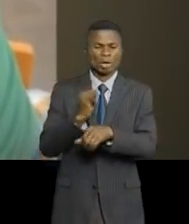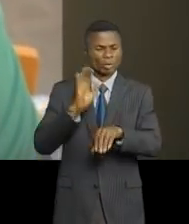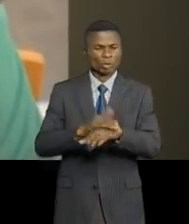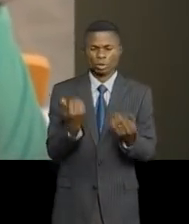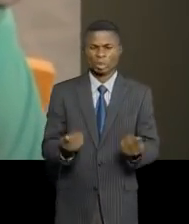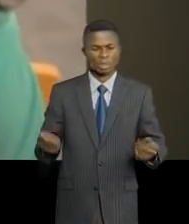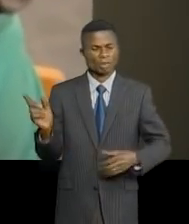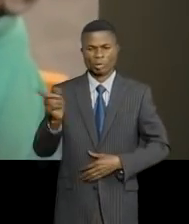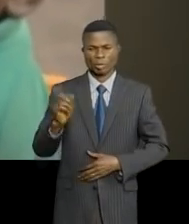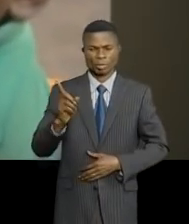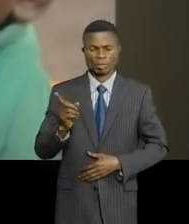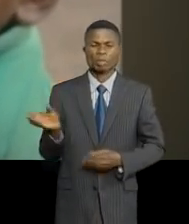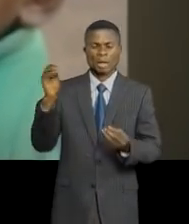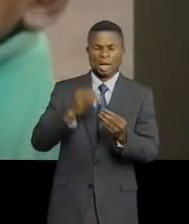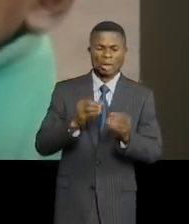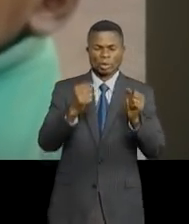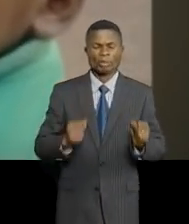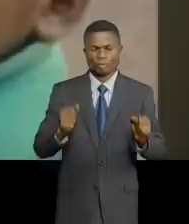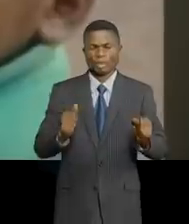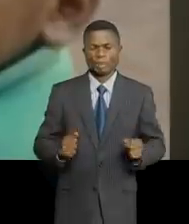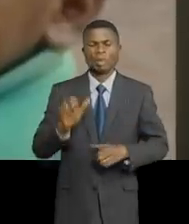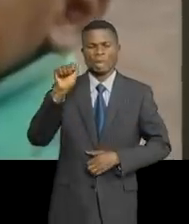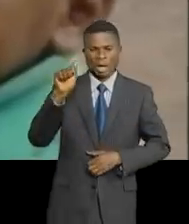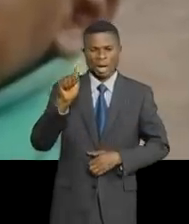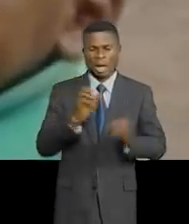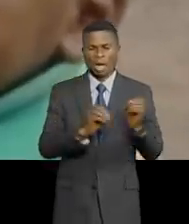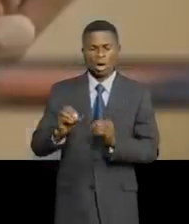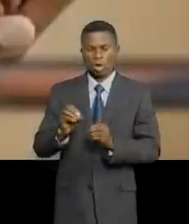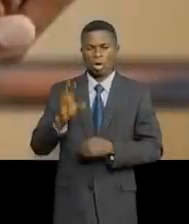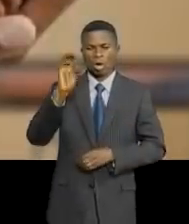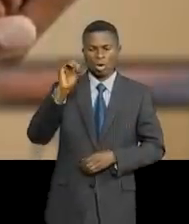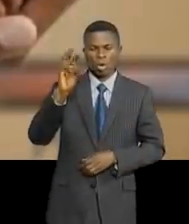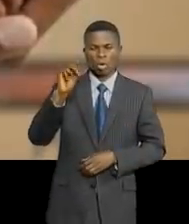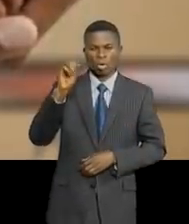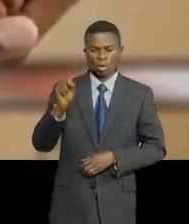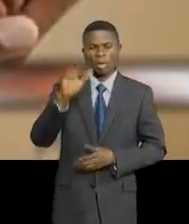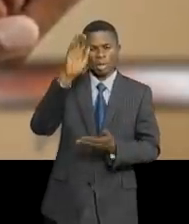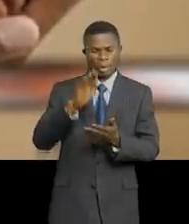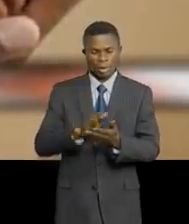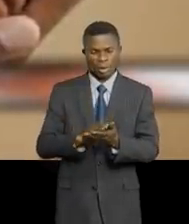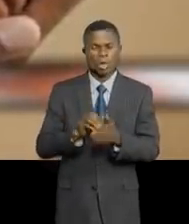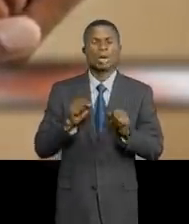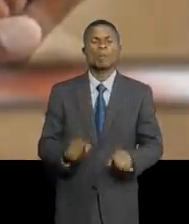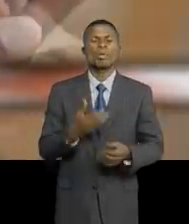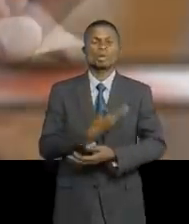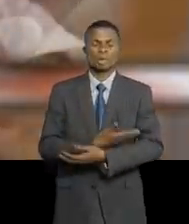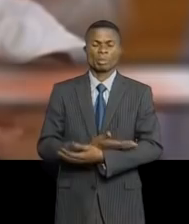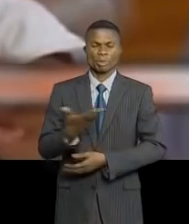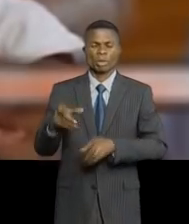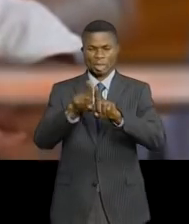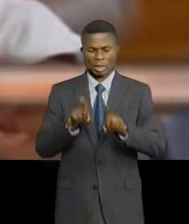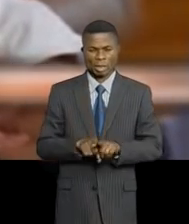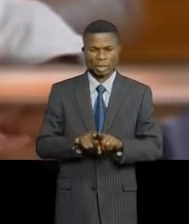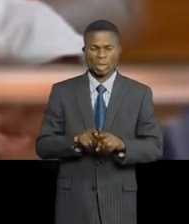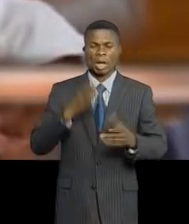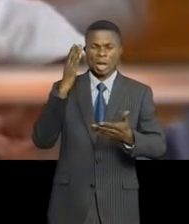La supplémentation en vitamine A contribue, selon l'Organisation mondiale de la santé, OMS, à la réduction de la mortalité infantile et surtout à